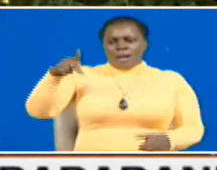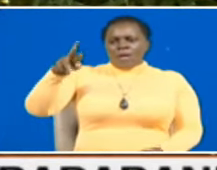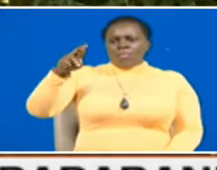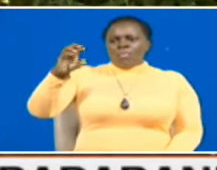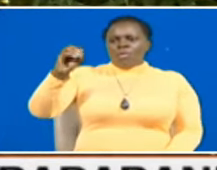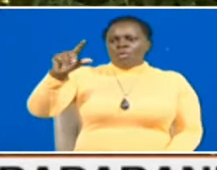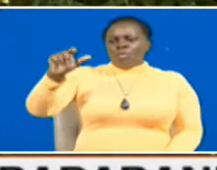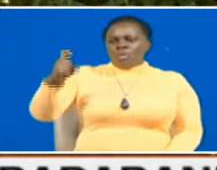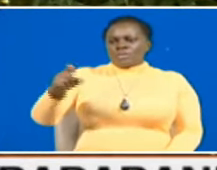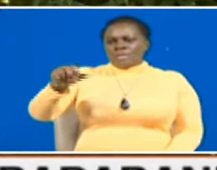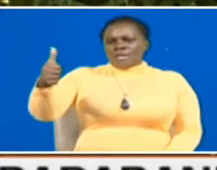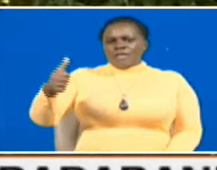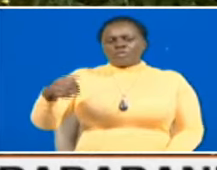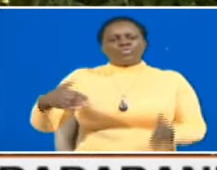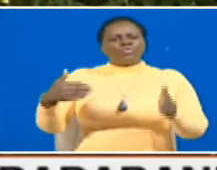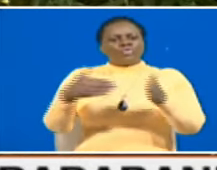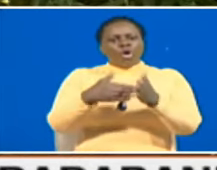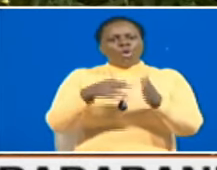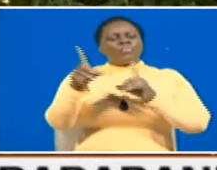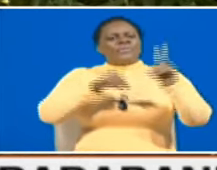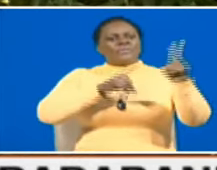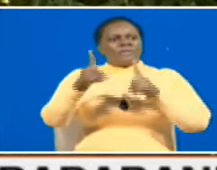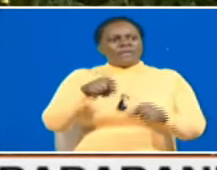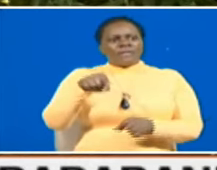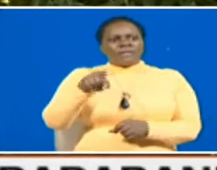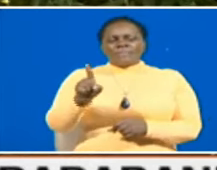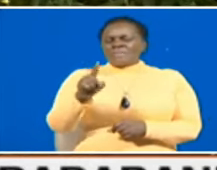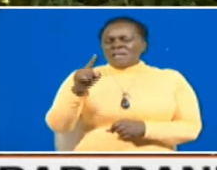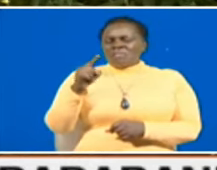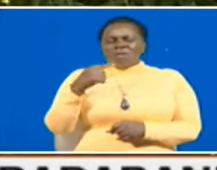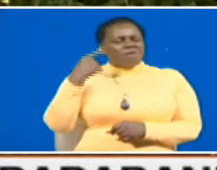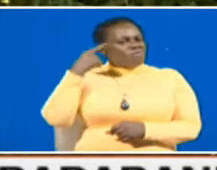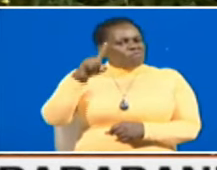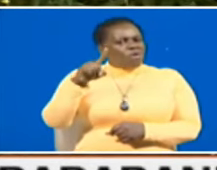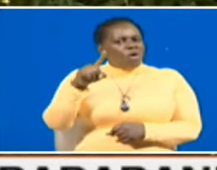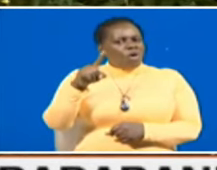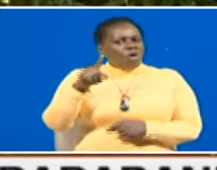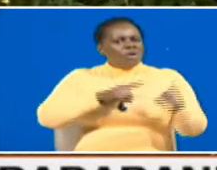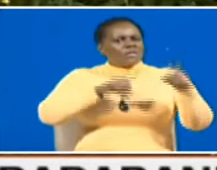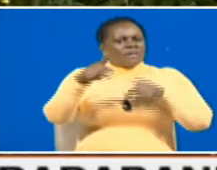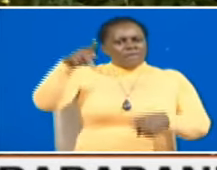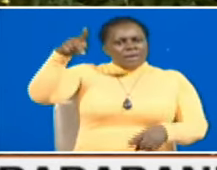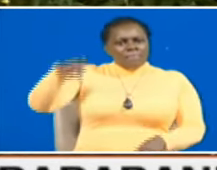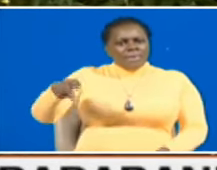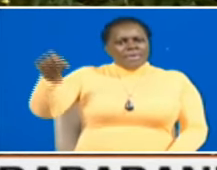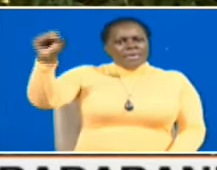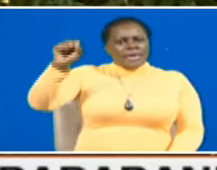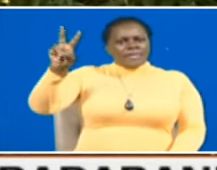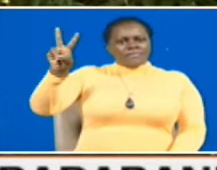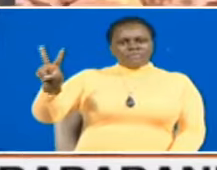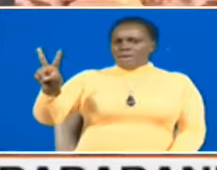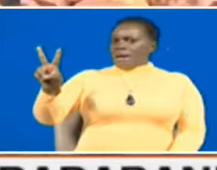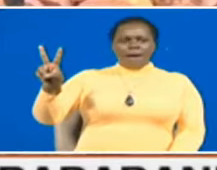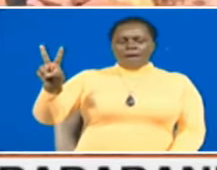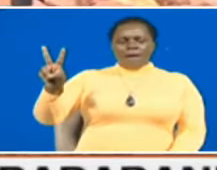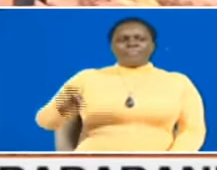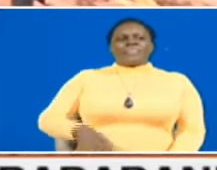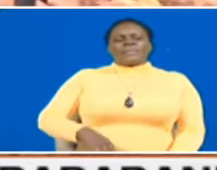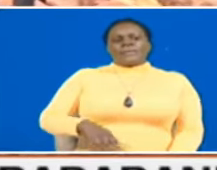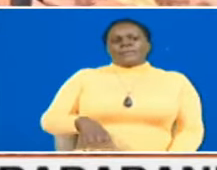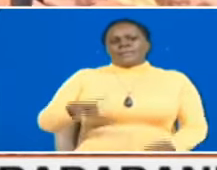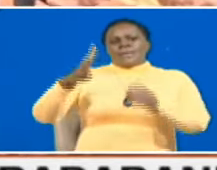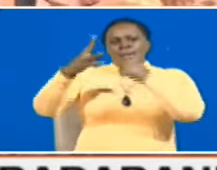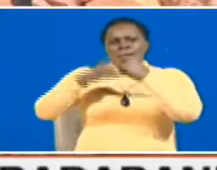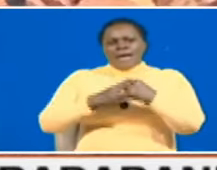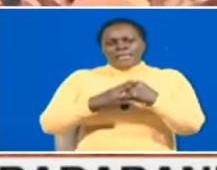Sianta to get out of our roads because they are not meant to do PSV, they are meant to do taxes. Jumanne tarehe